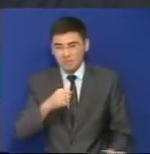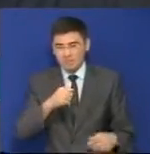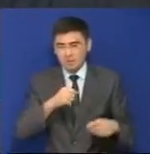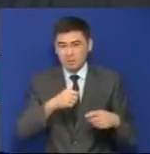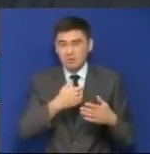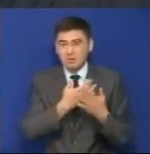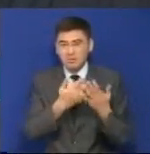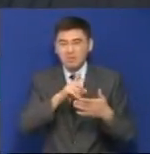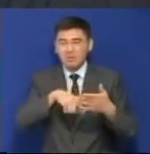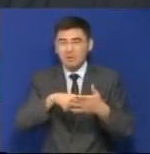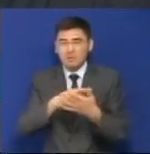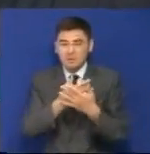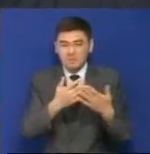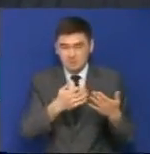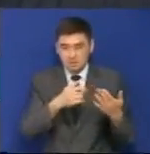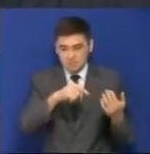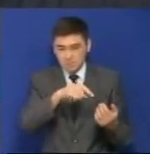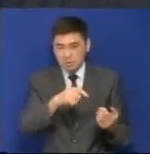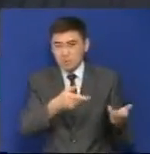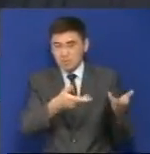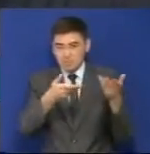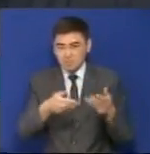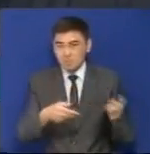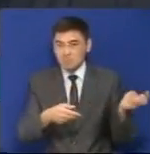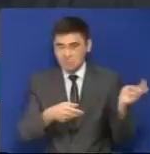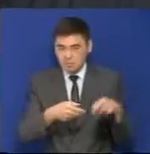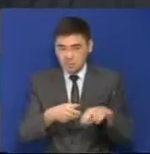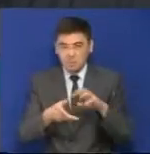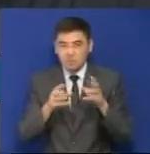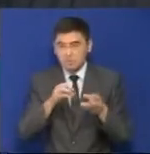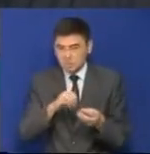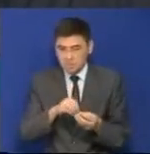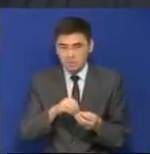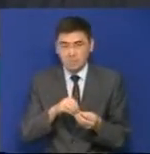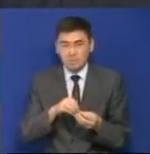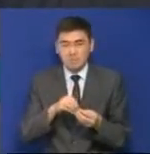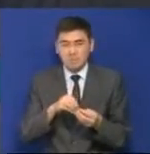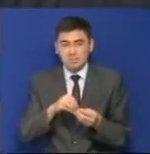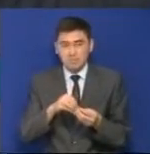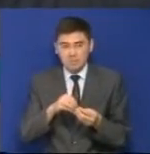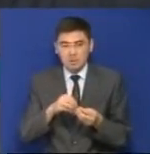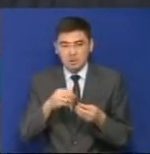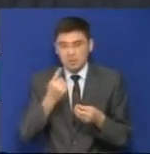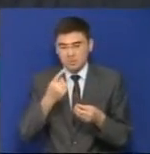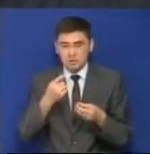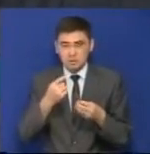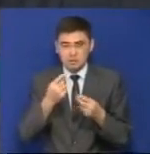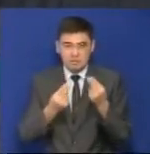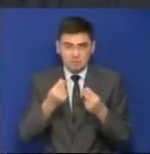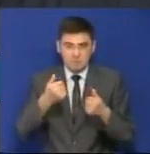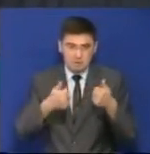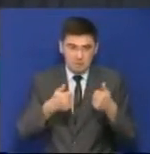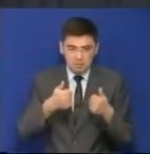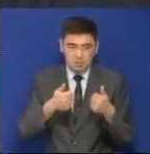дәстүрлі діннің өкілдері келіп бір жолға тұрып, бір сайыста ойнап,